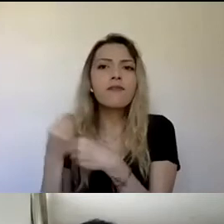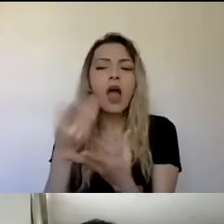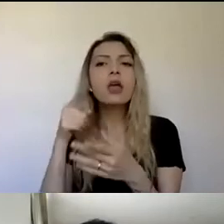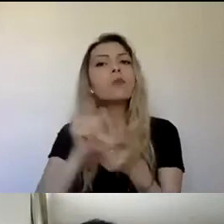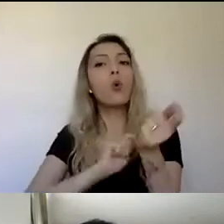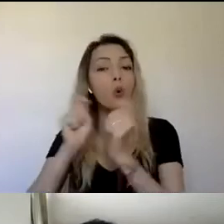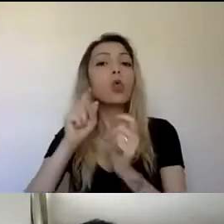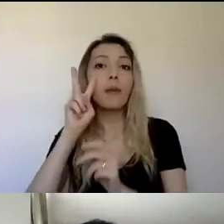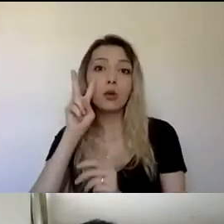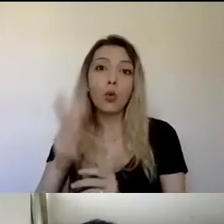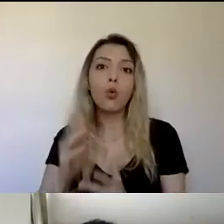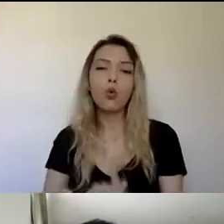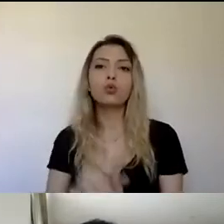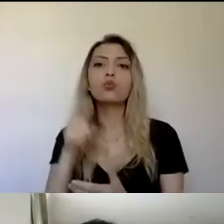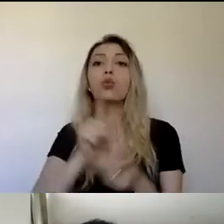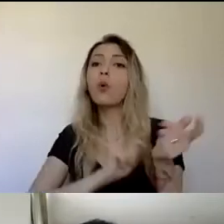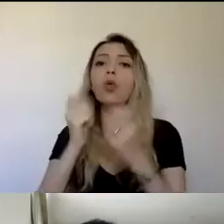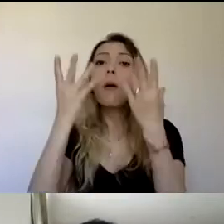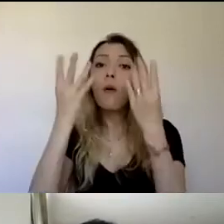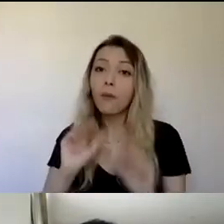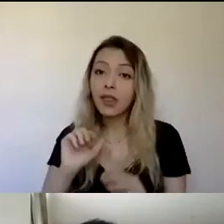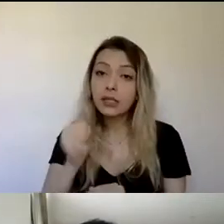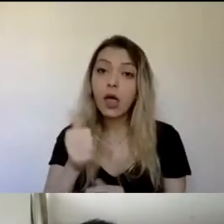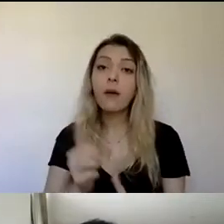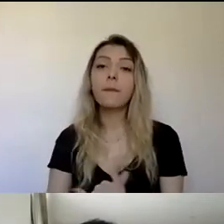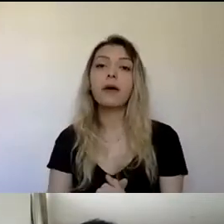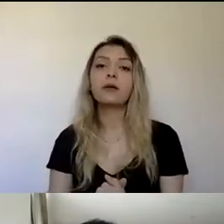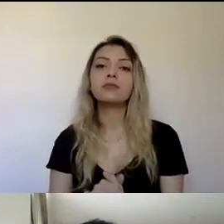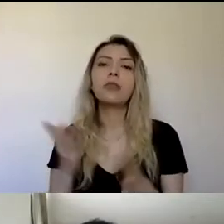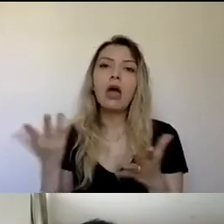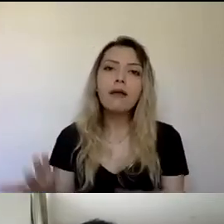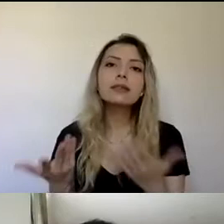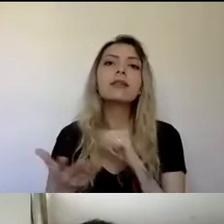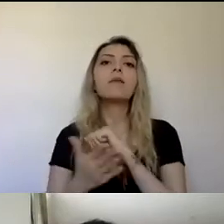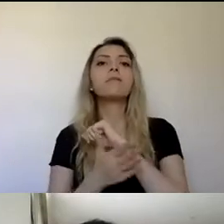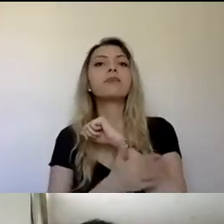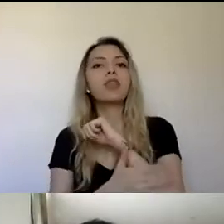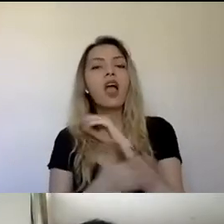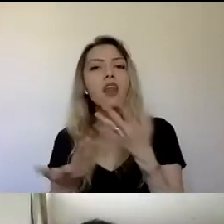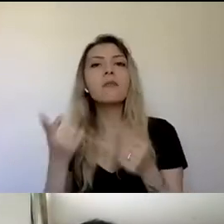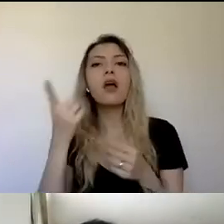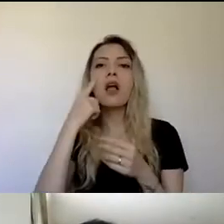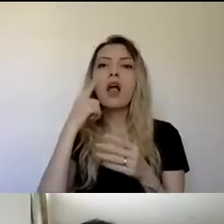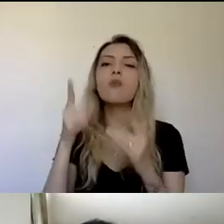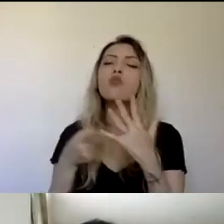Bu uygulama olmadığında da aslında yine yargının ve kamu yönetiminin, kolluk güçleri de